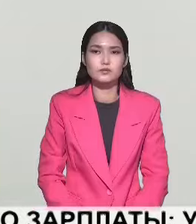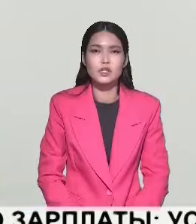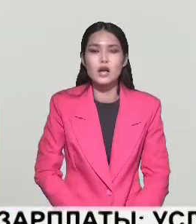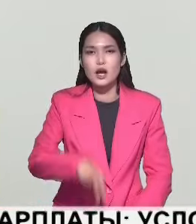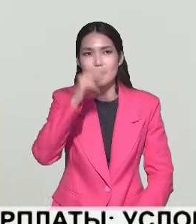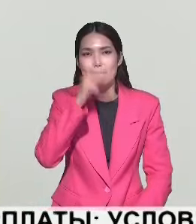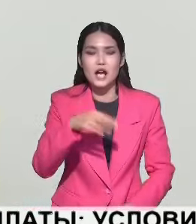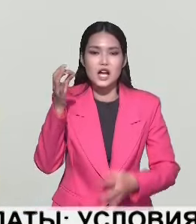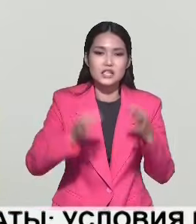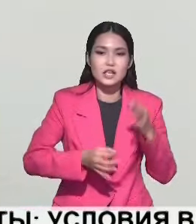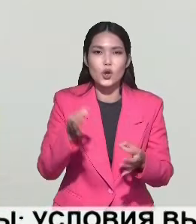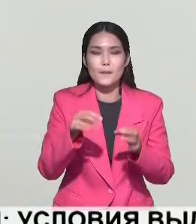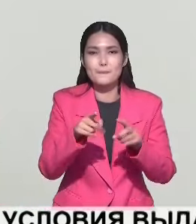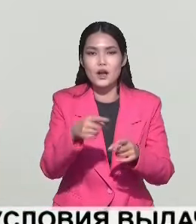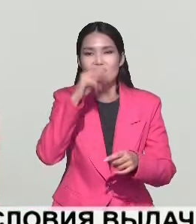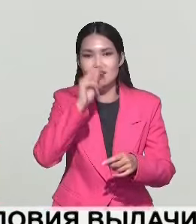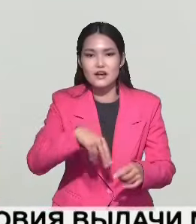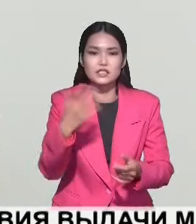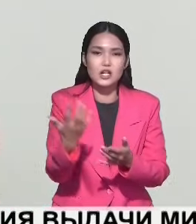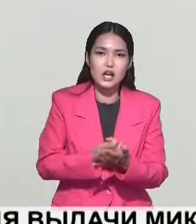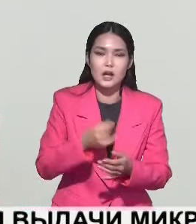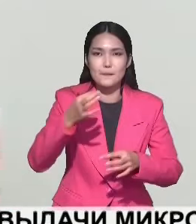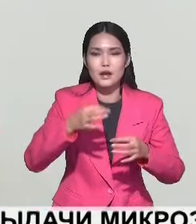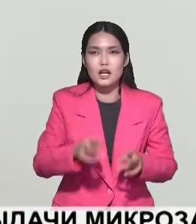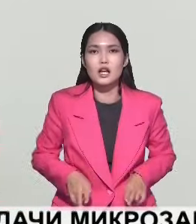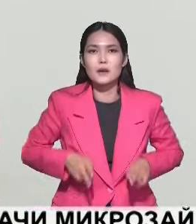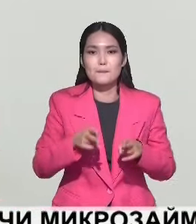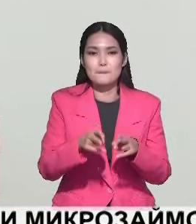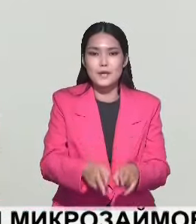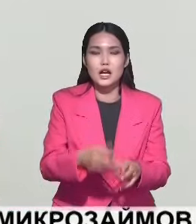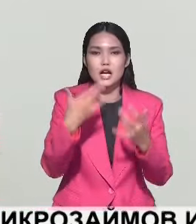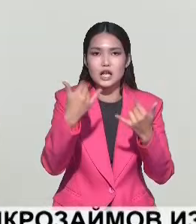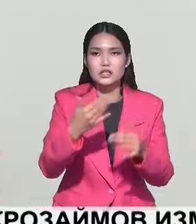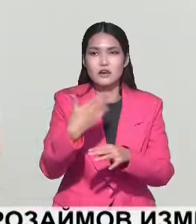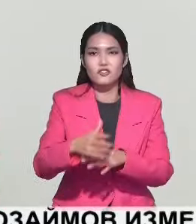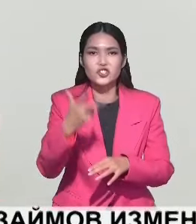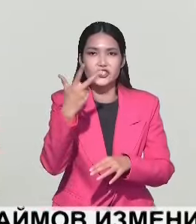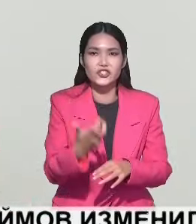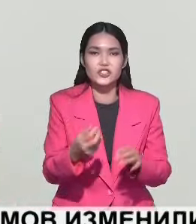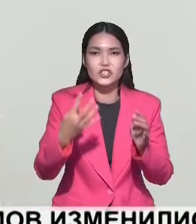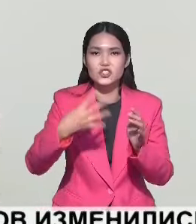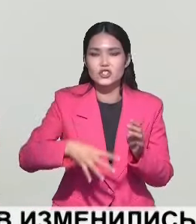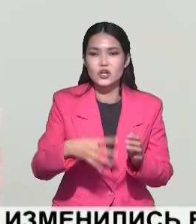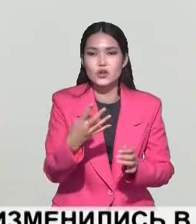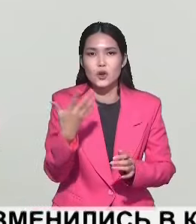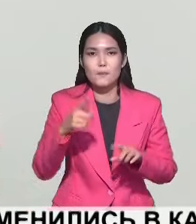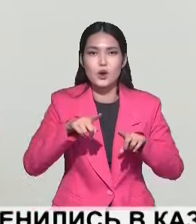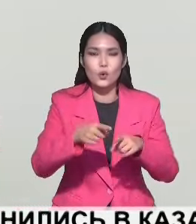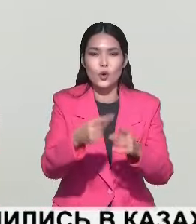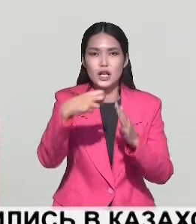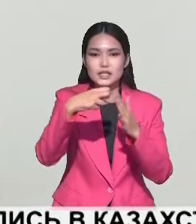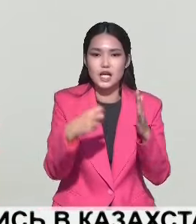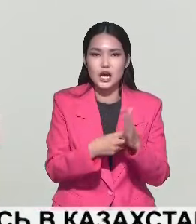Приговором суда подсудимый признан виновным в совершении преступления, предусмотренного частью 3 статьи 345 Уголовного кодекса.